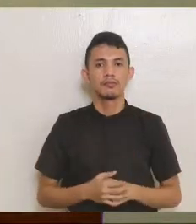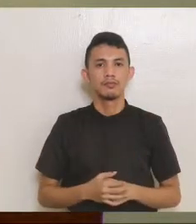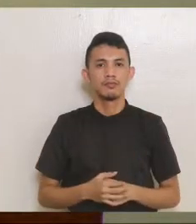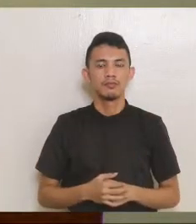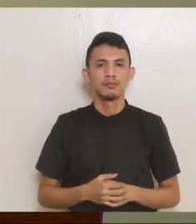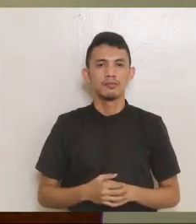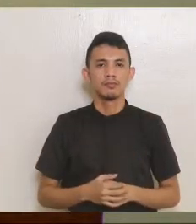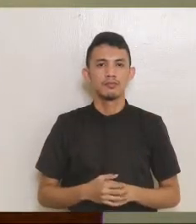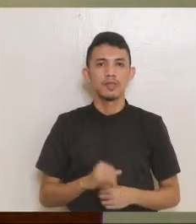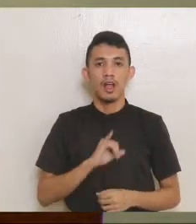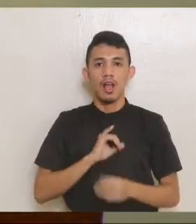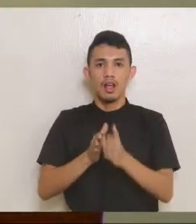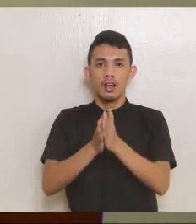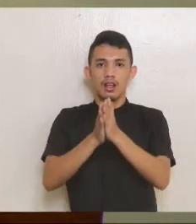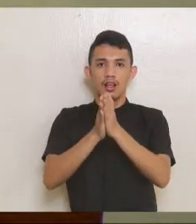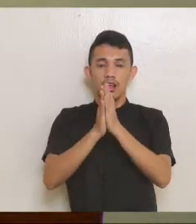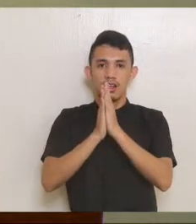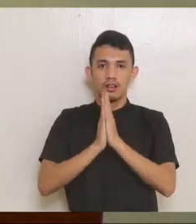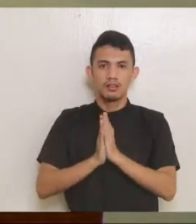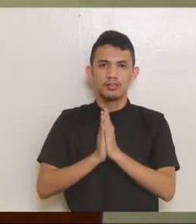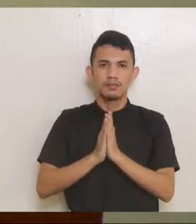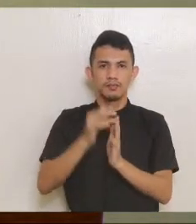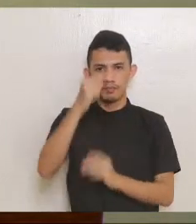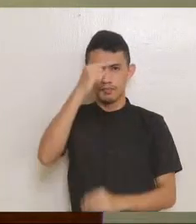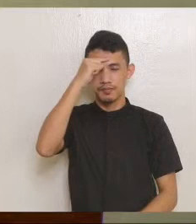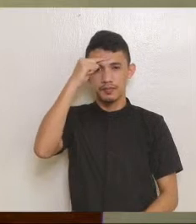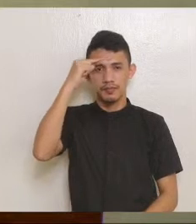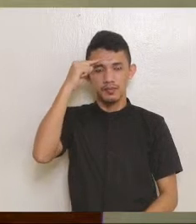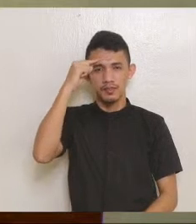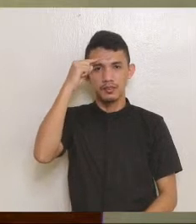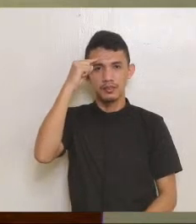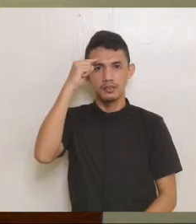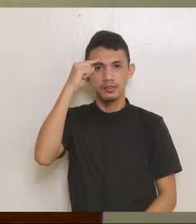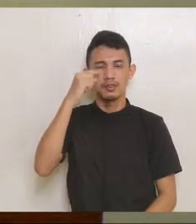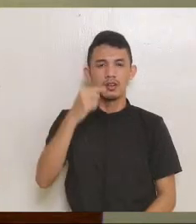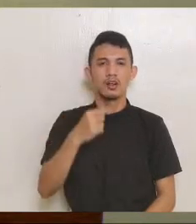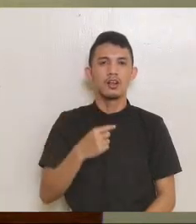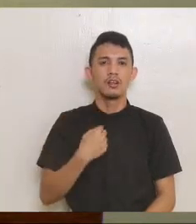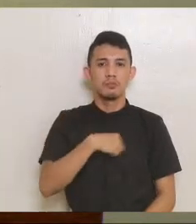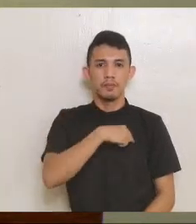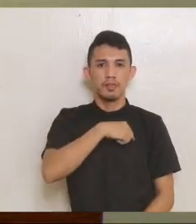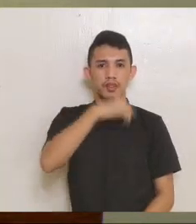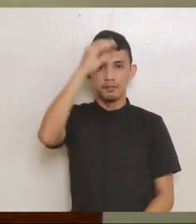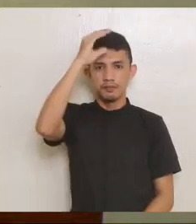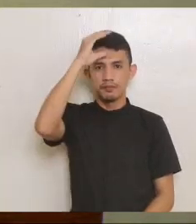Nangutana ko niini kay ang usahay manggod ang atong pagkakatoliko